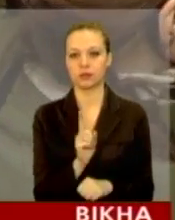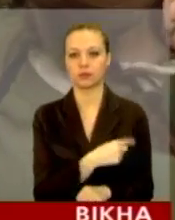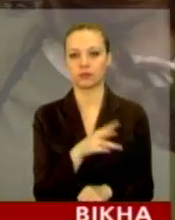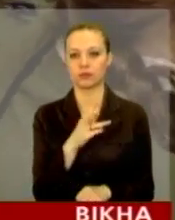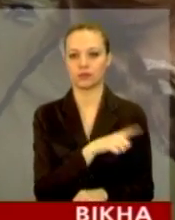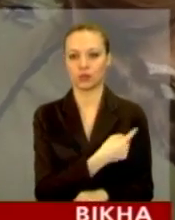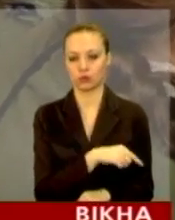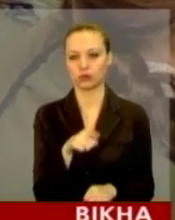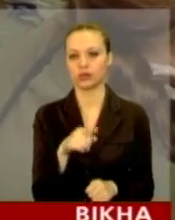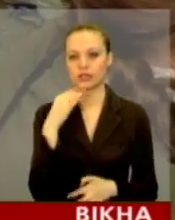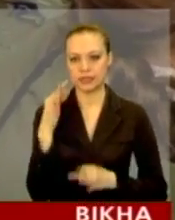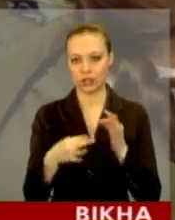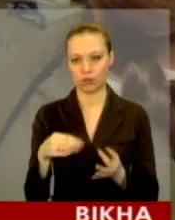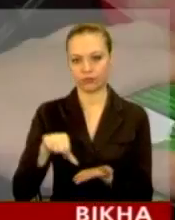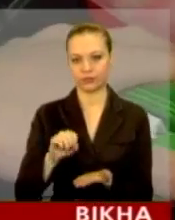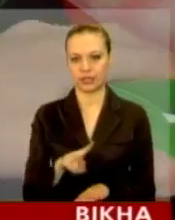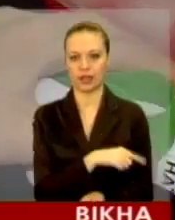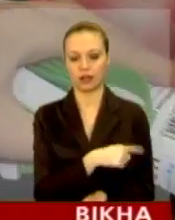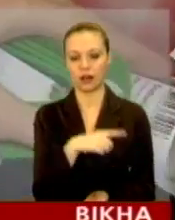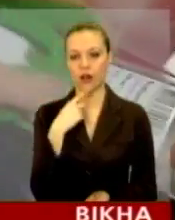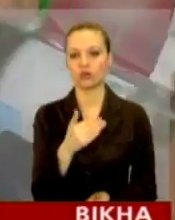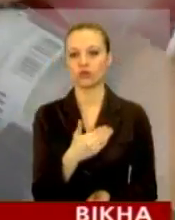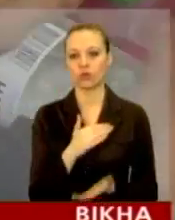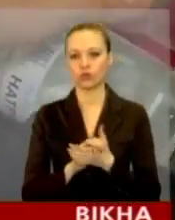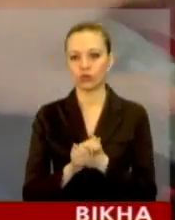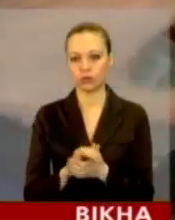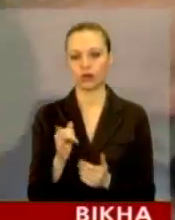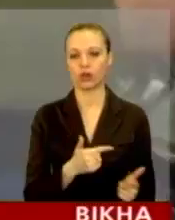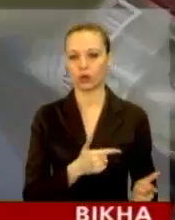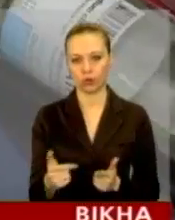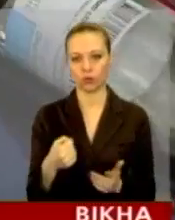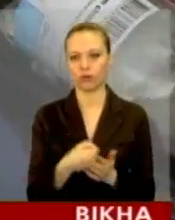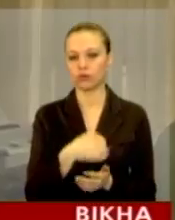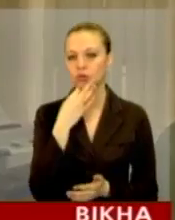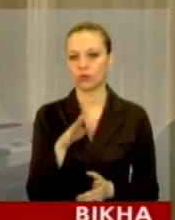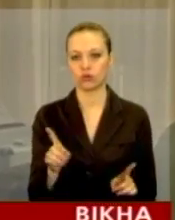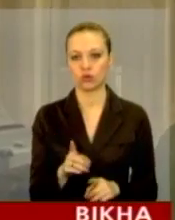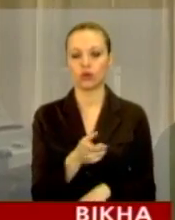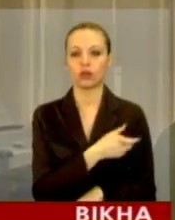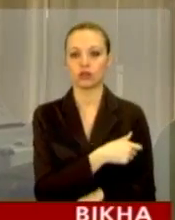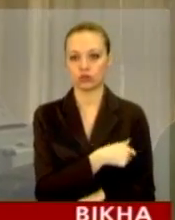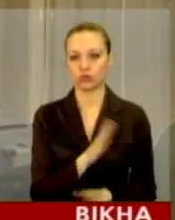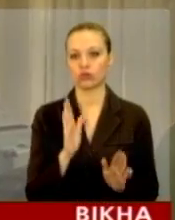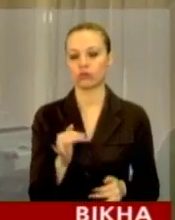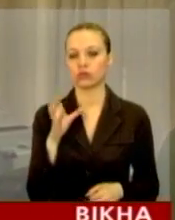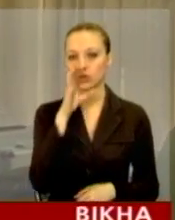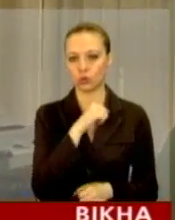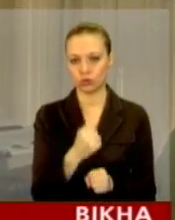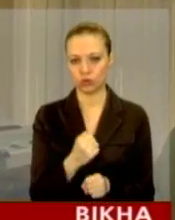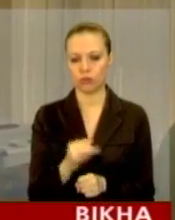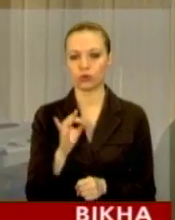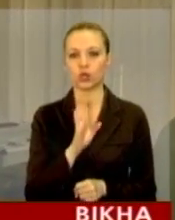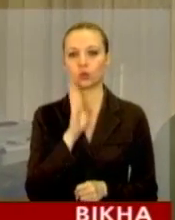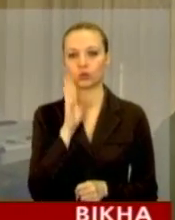медпункт. Тут цілодобово чергують лікарі. Кажуть, хочуть миру та готові до будь-чого. Дежурні будуть і ночі працювати,